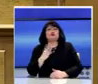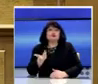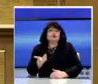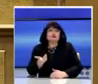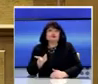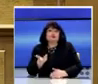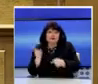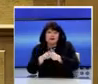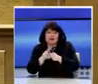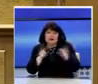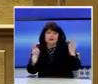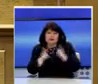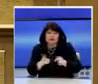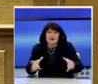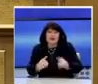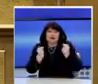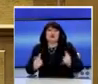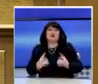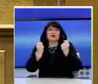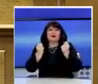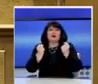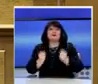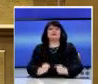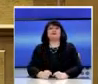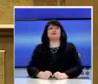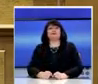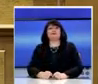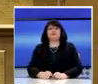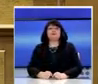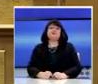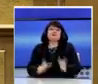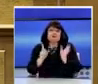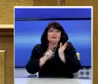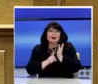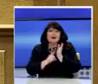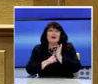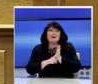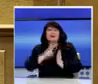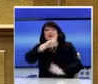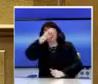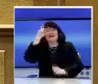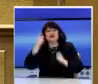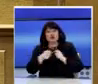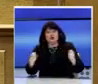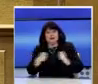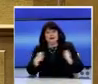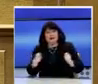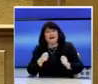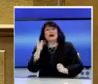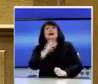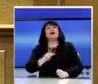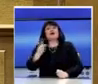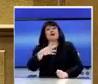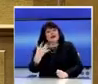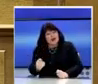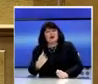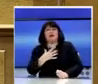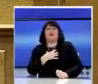Δεν θα είχε δημιουργηθεί η απαραίτητη για κάθε δύσκολο μέτρο εμπιστοσύνη της